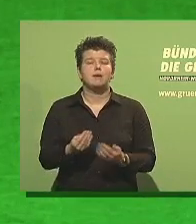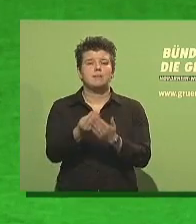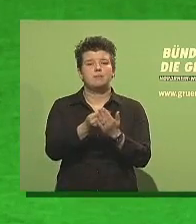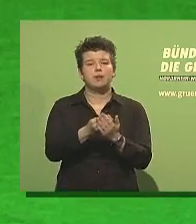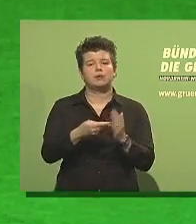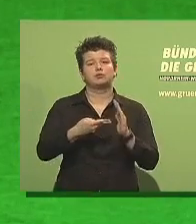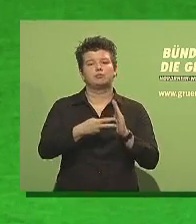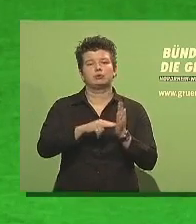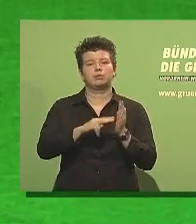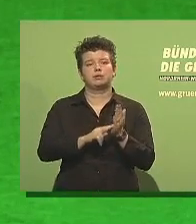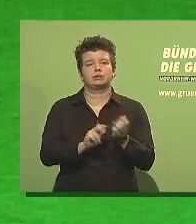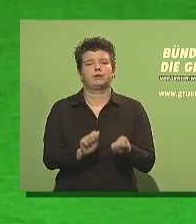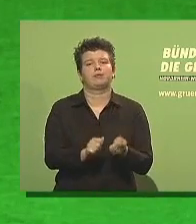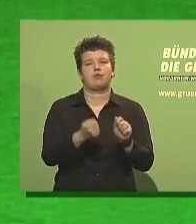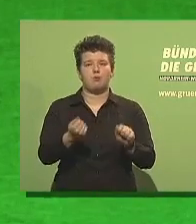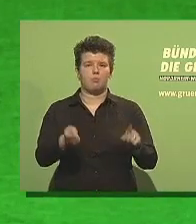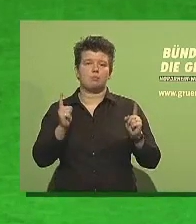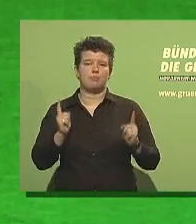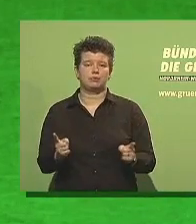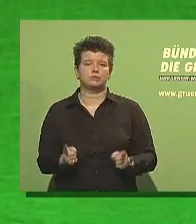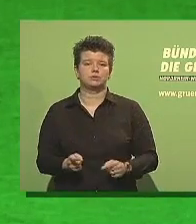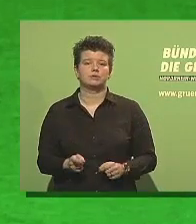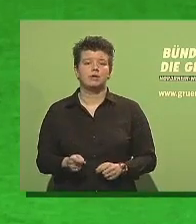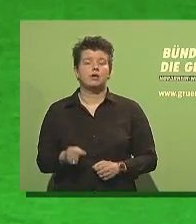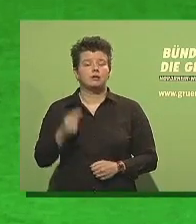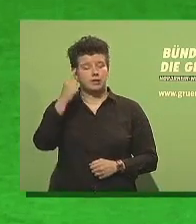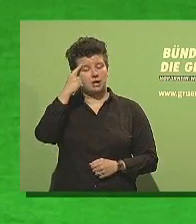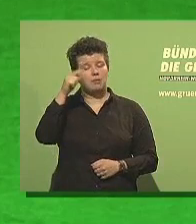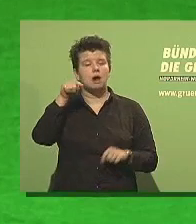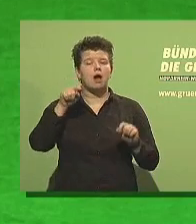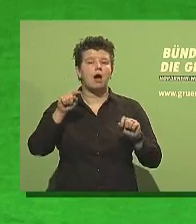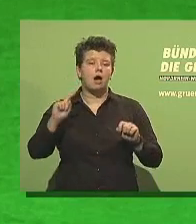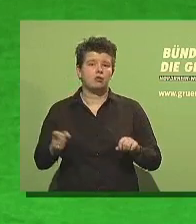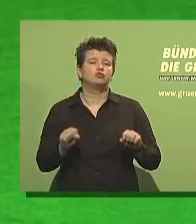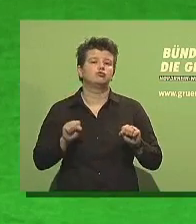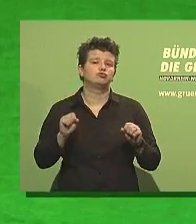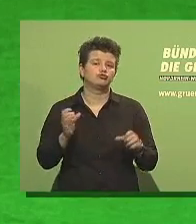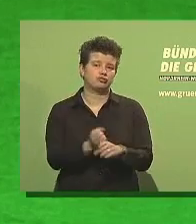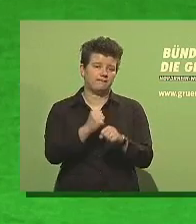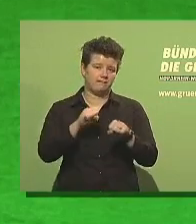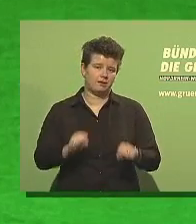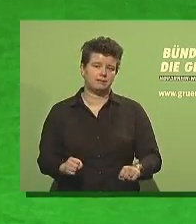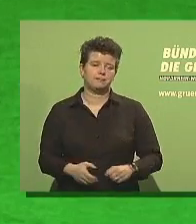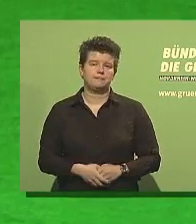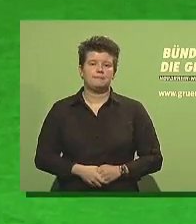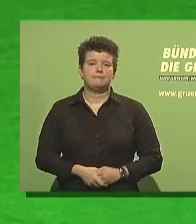nötig und sie ist möglich, liebe Freundinnen und Freunde.